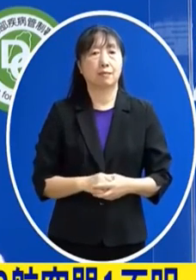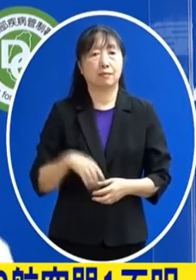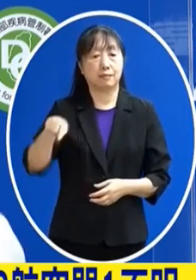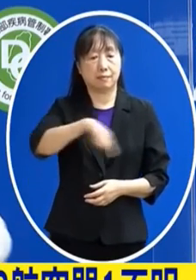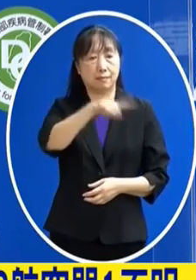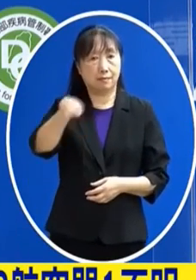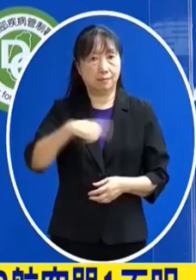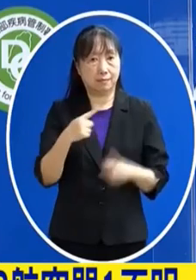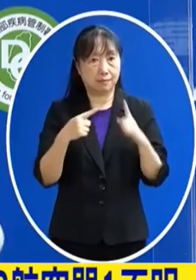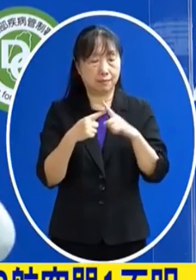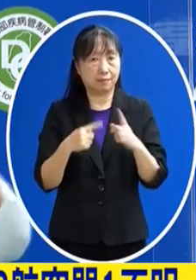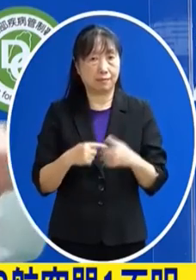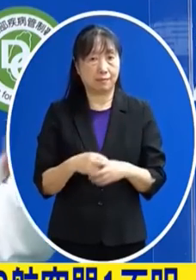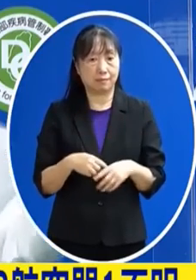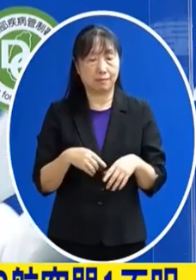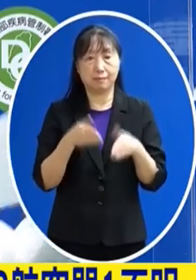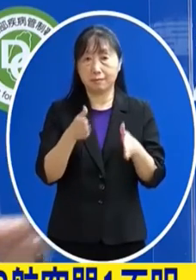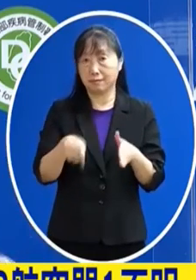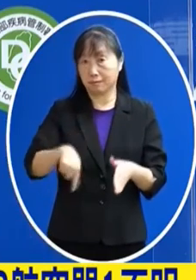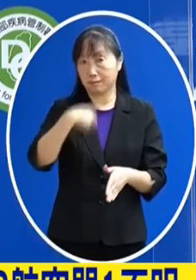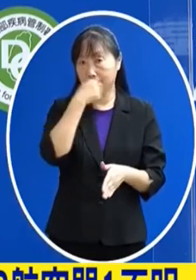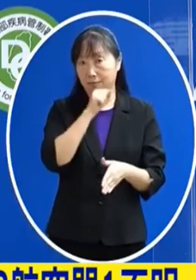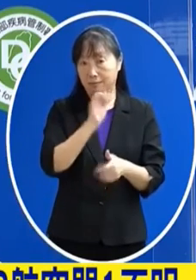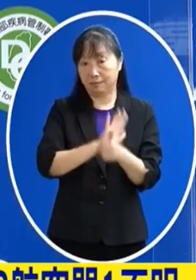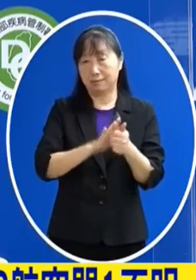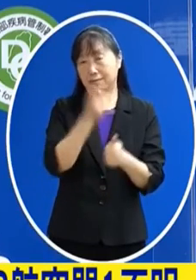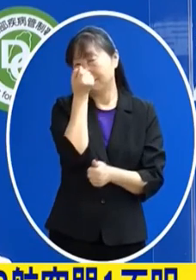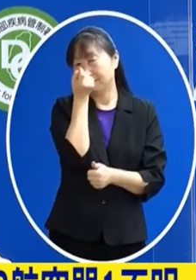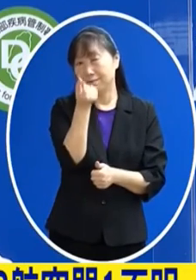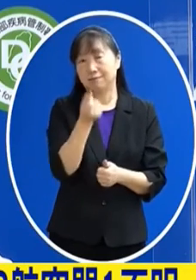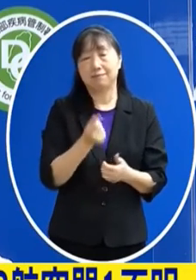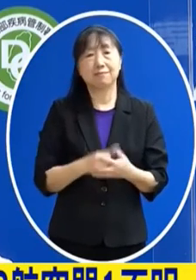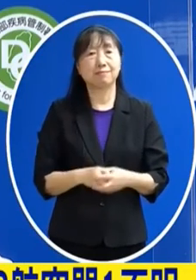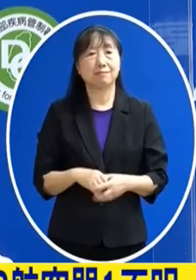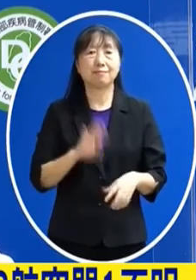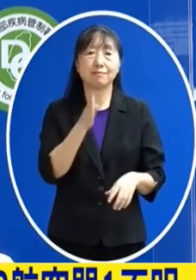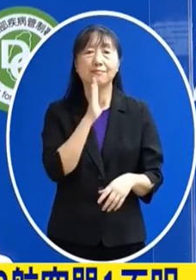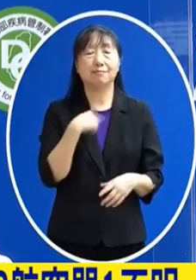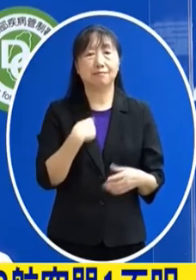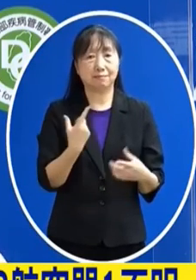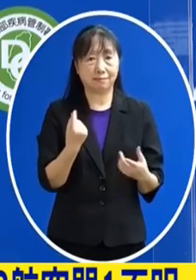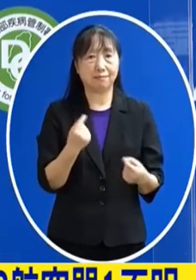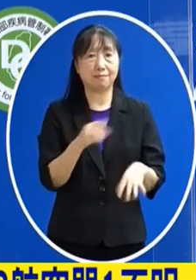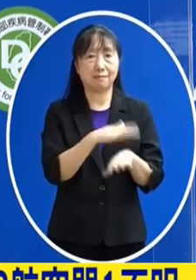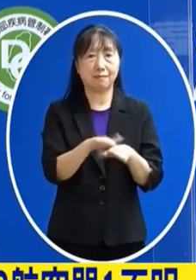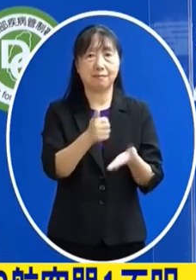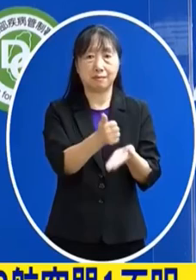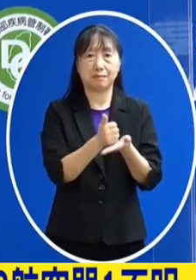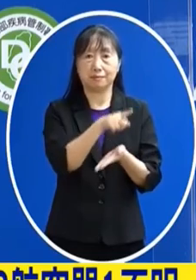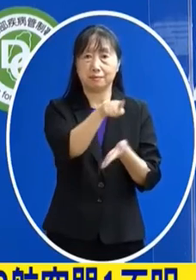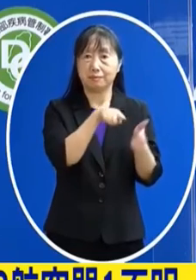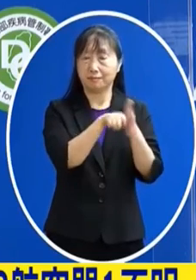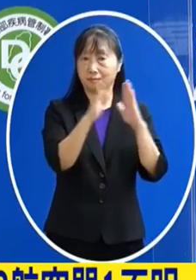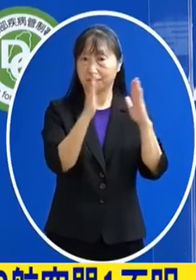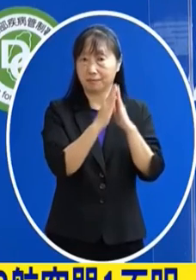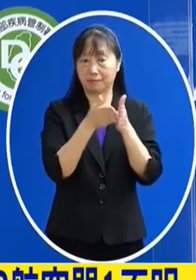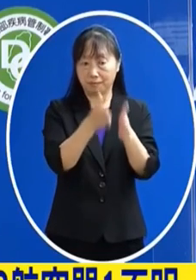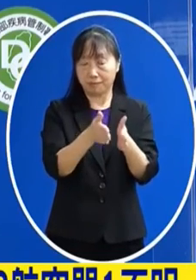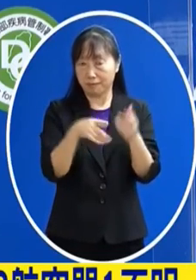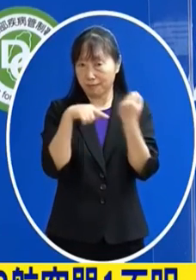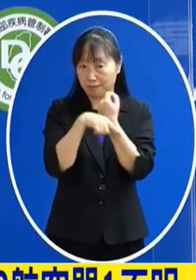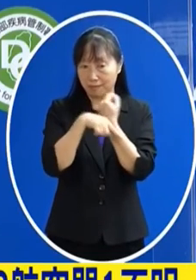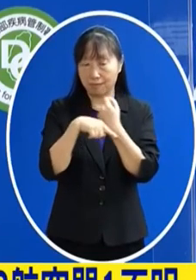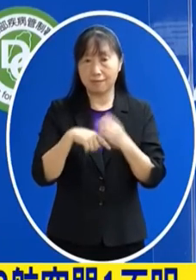例，其实对国内的影响相对的低了哈，那当然我们这还是要请专家为了再进一步的研